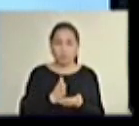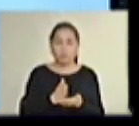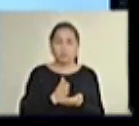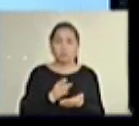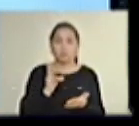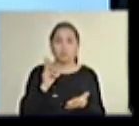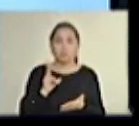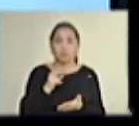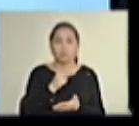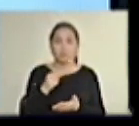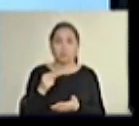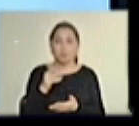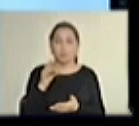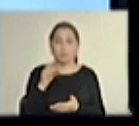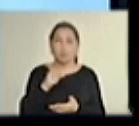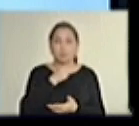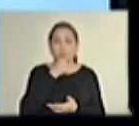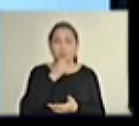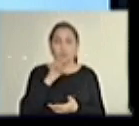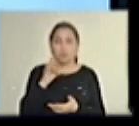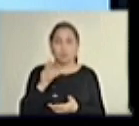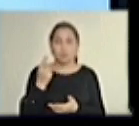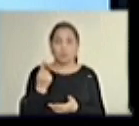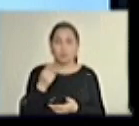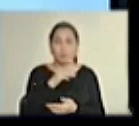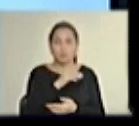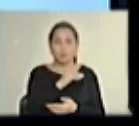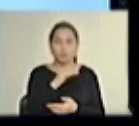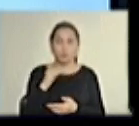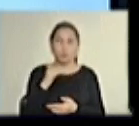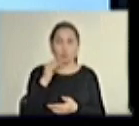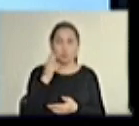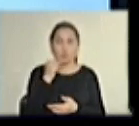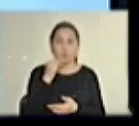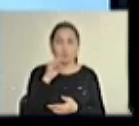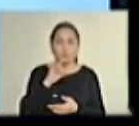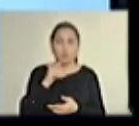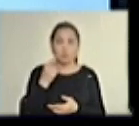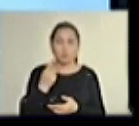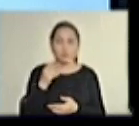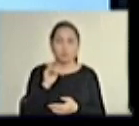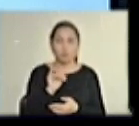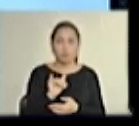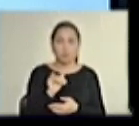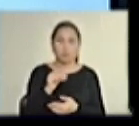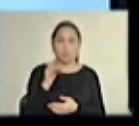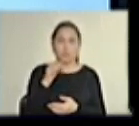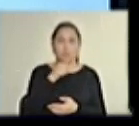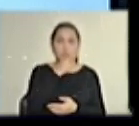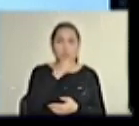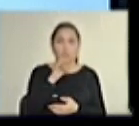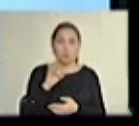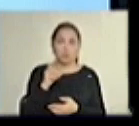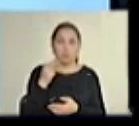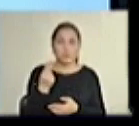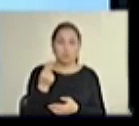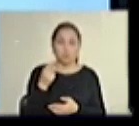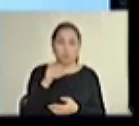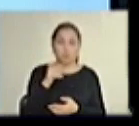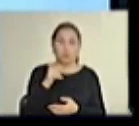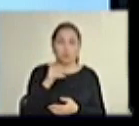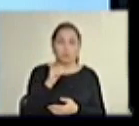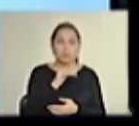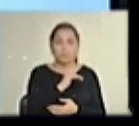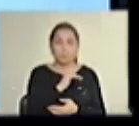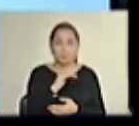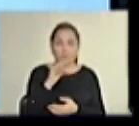n barobar katta R1 bo'lu kichik R1 ko'paytirilgan katta R2 bo'lu kichik R2